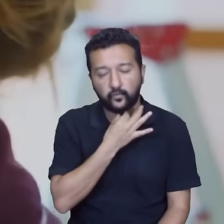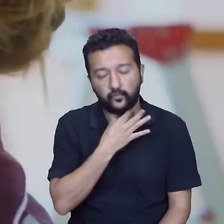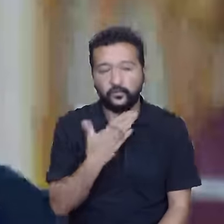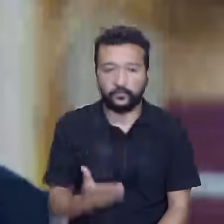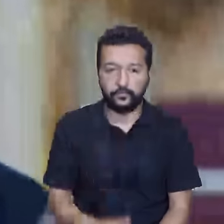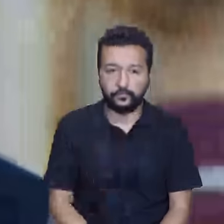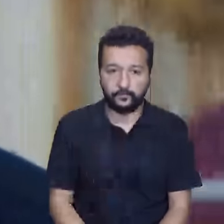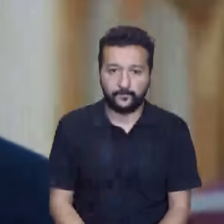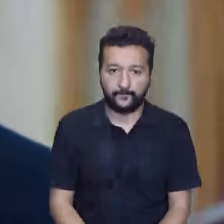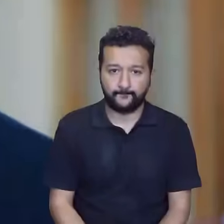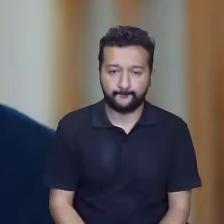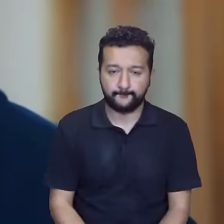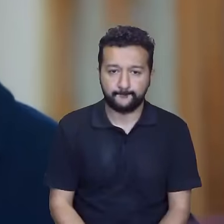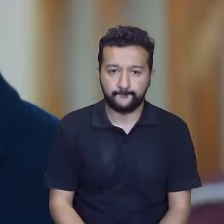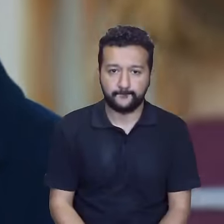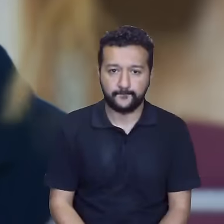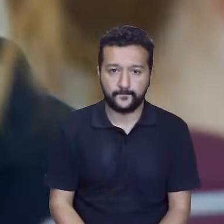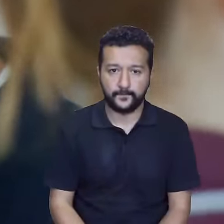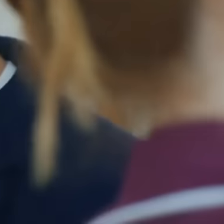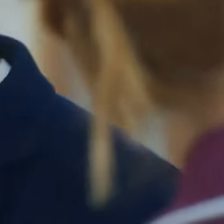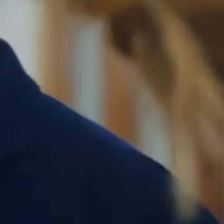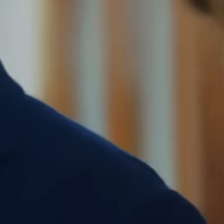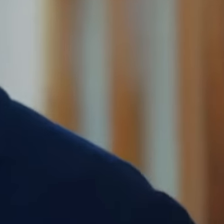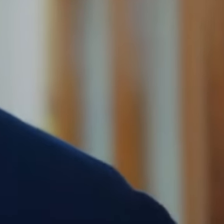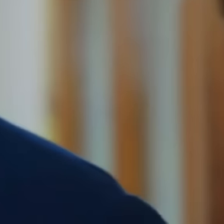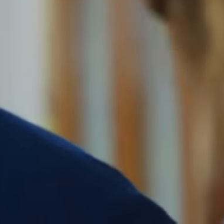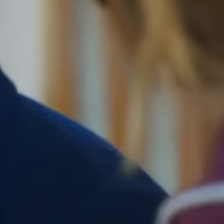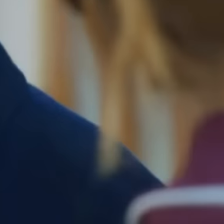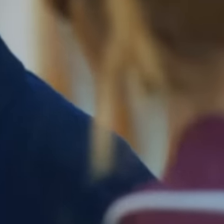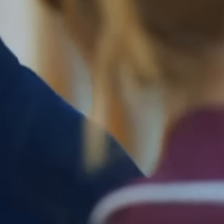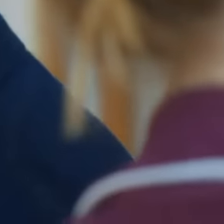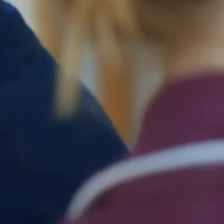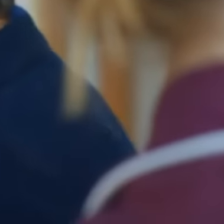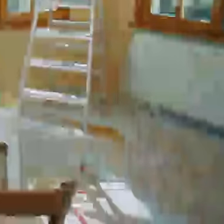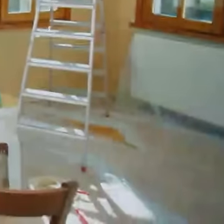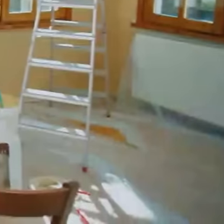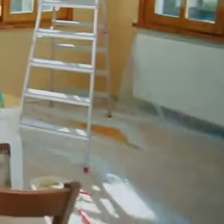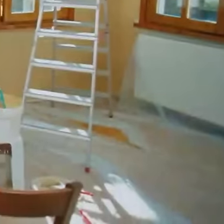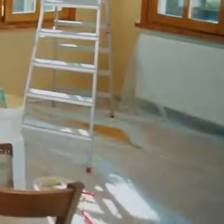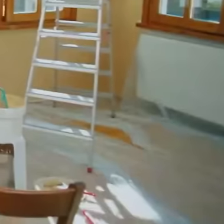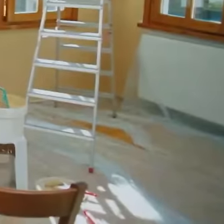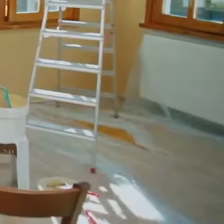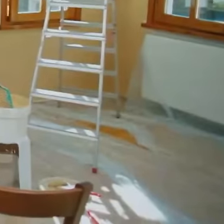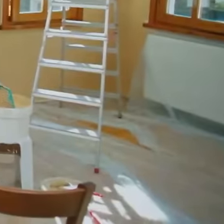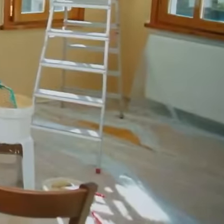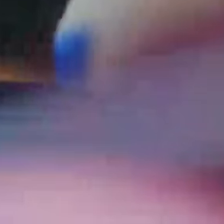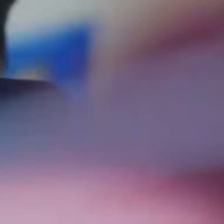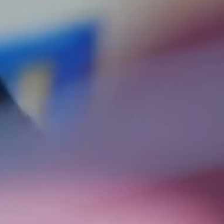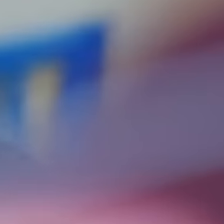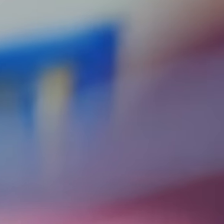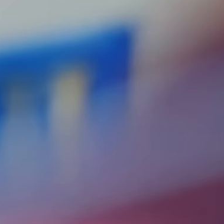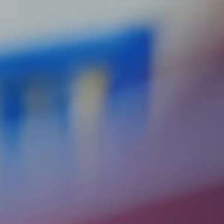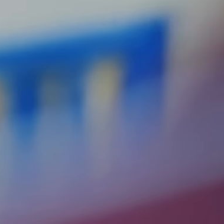Lütfen. Tarık bozulup yüzünü astı. Itır kapıdan girişteki duvarın yarısını koyu bej rengine